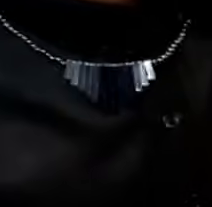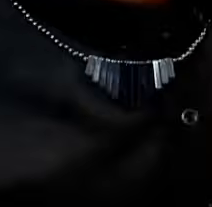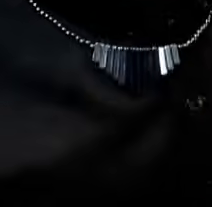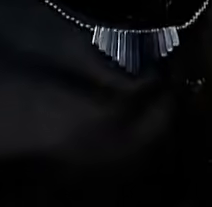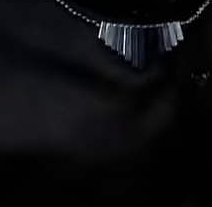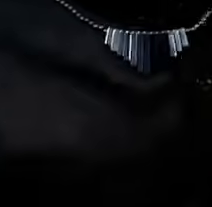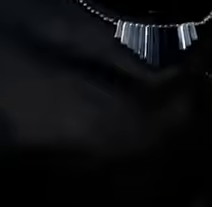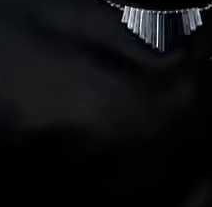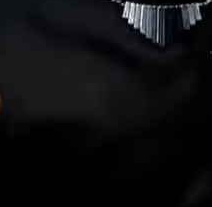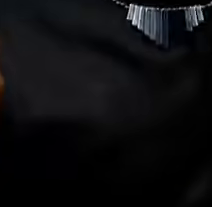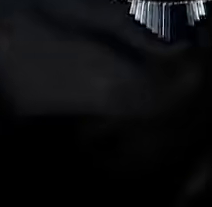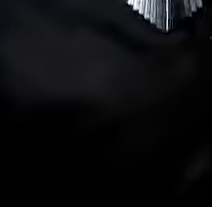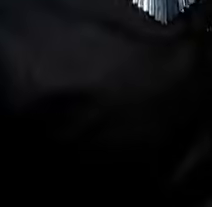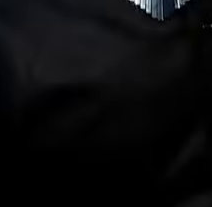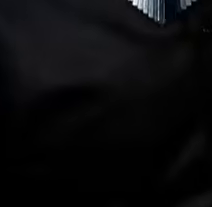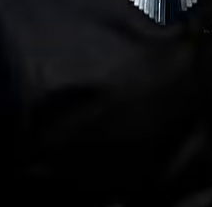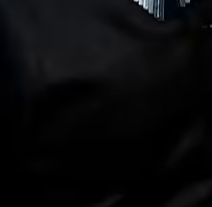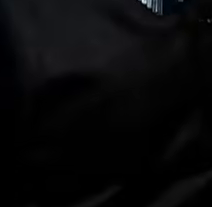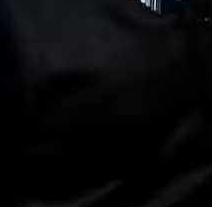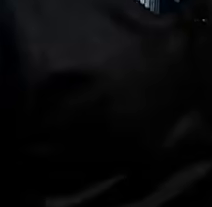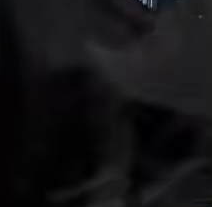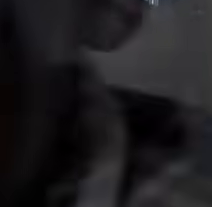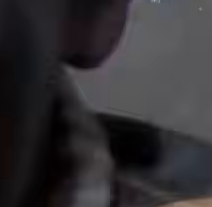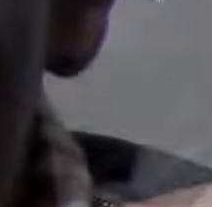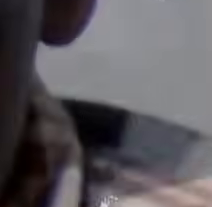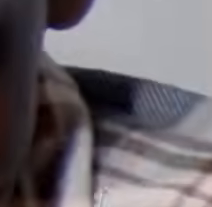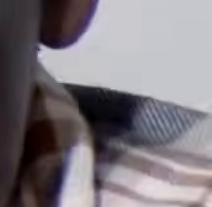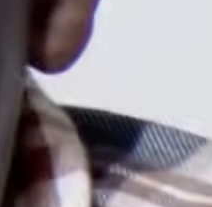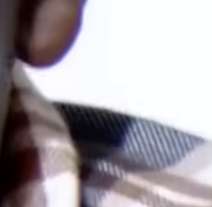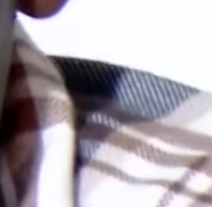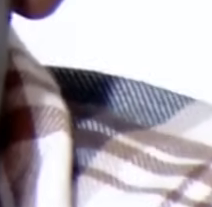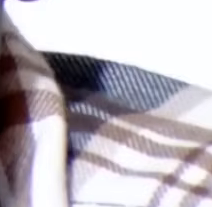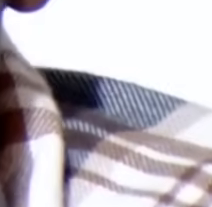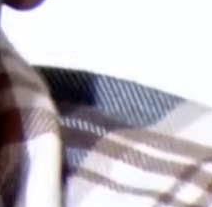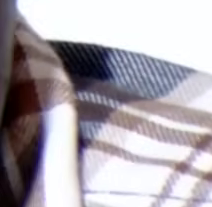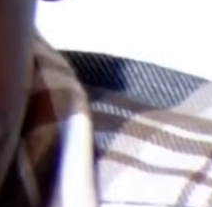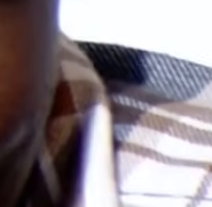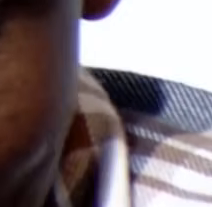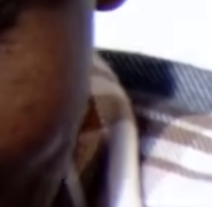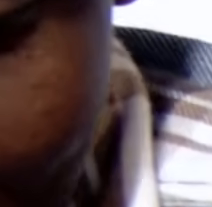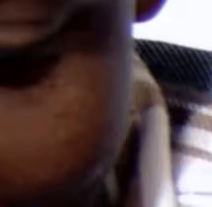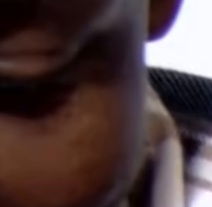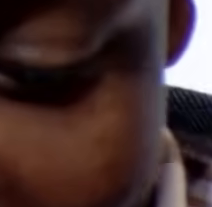yavuga tureshimye zenda kurwana mana y'Rwanda